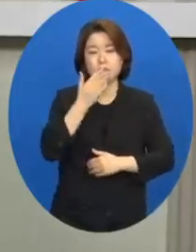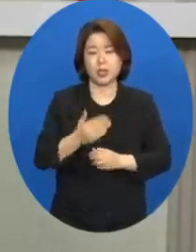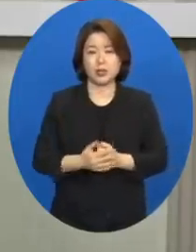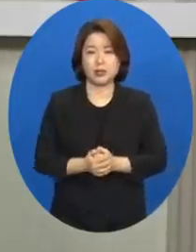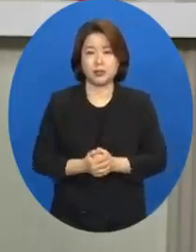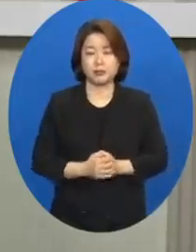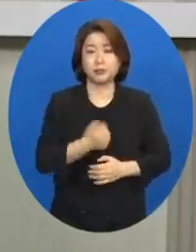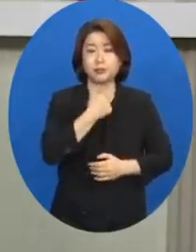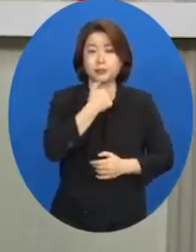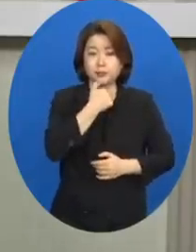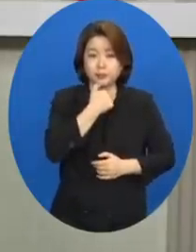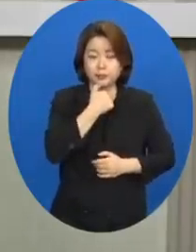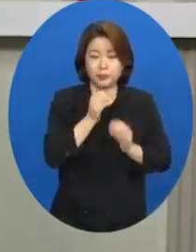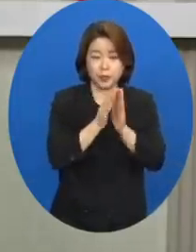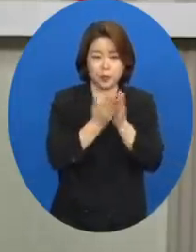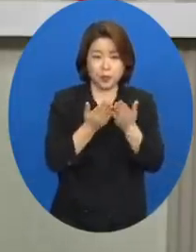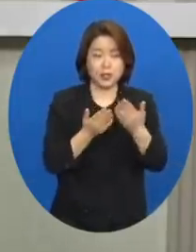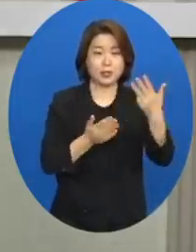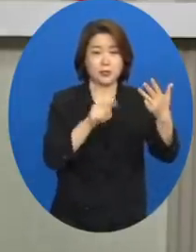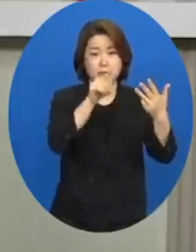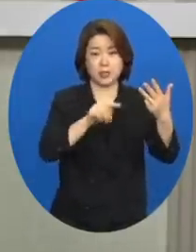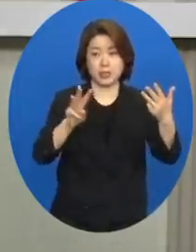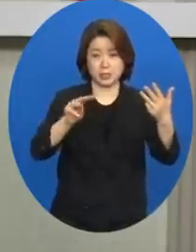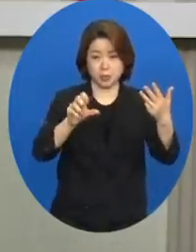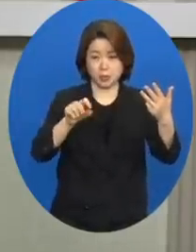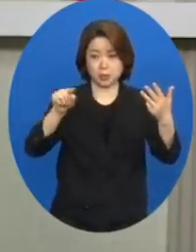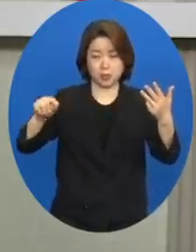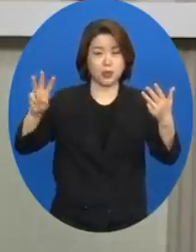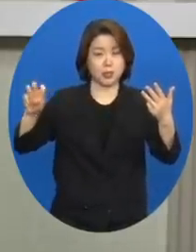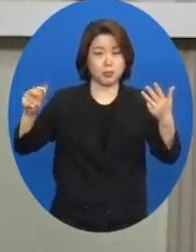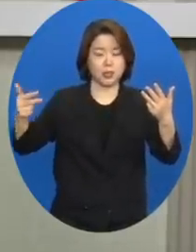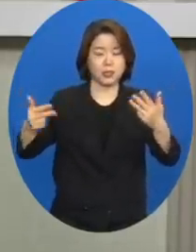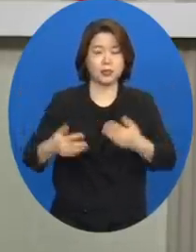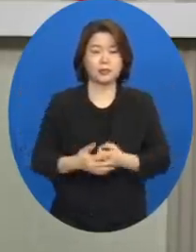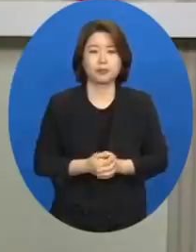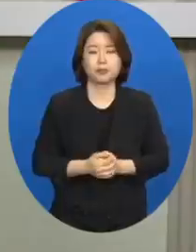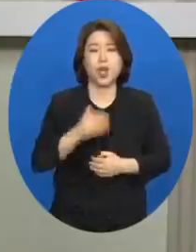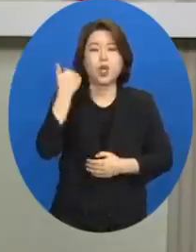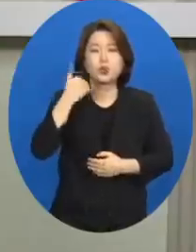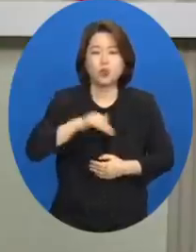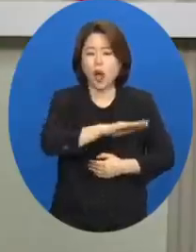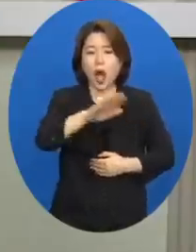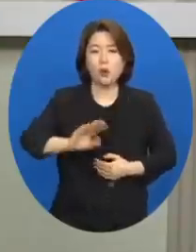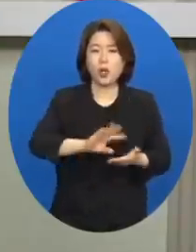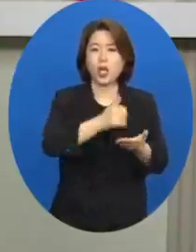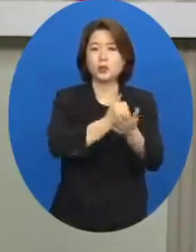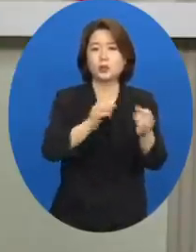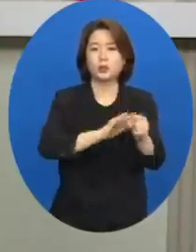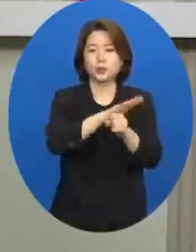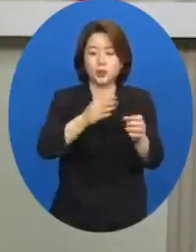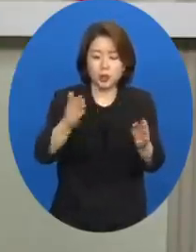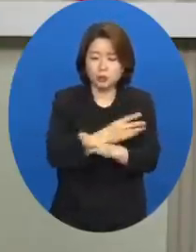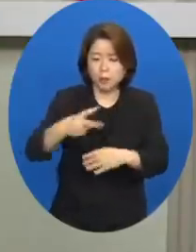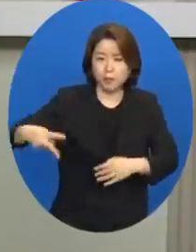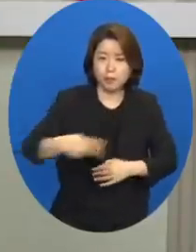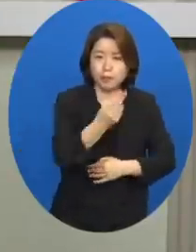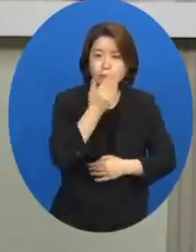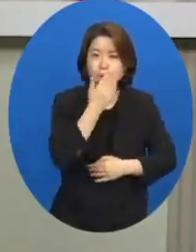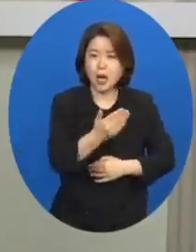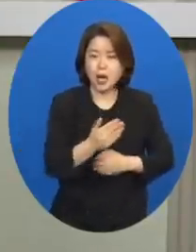로마서 8장 35절 부터 37 자리입니다 누가 우리를 그리스도의 사랑에서 끊으리요